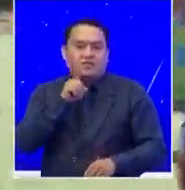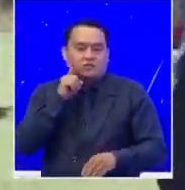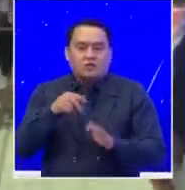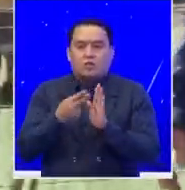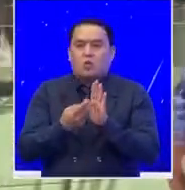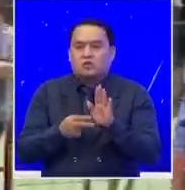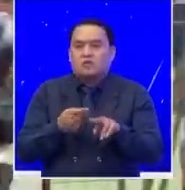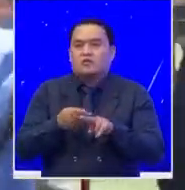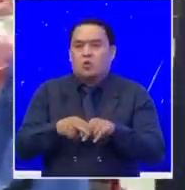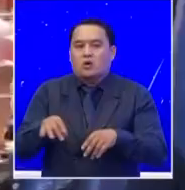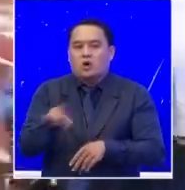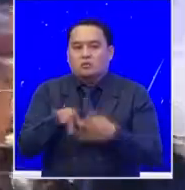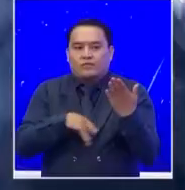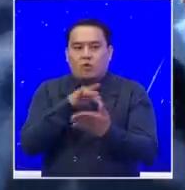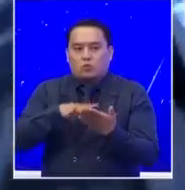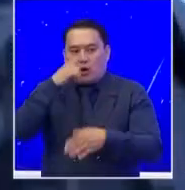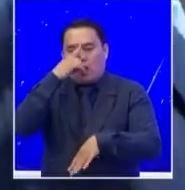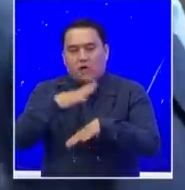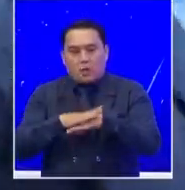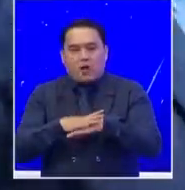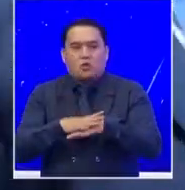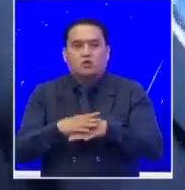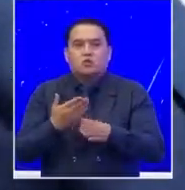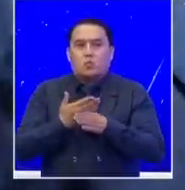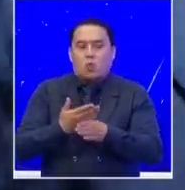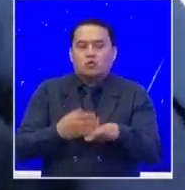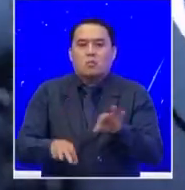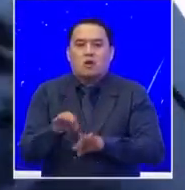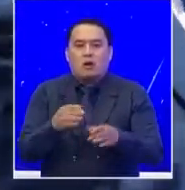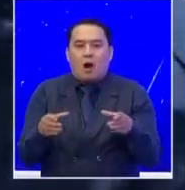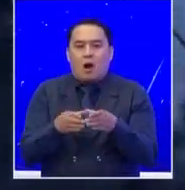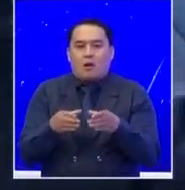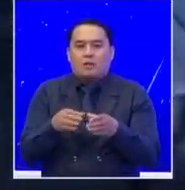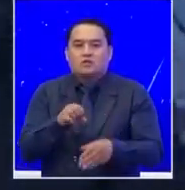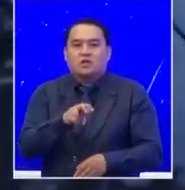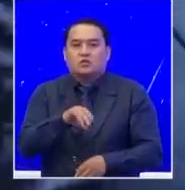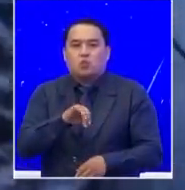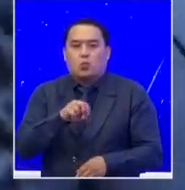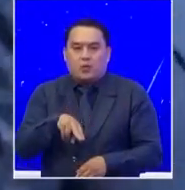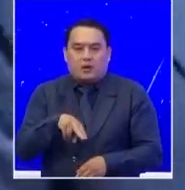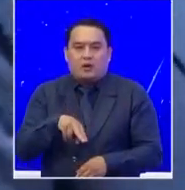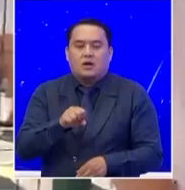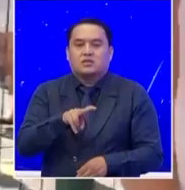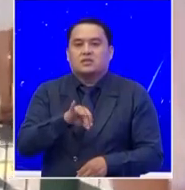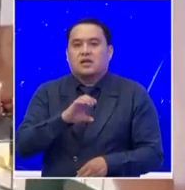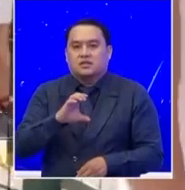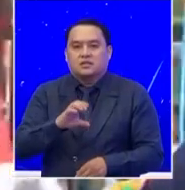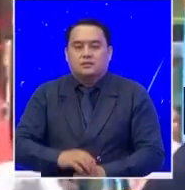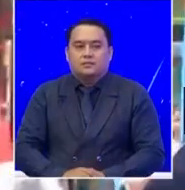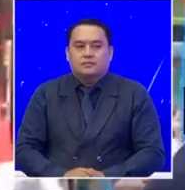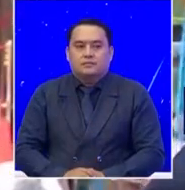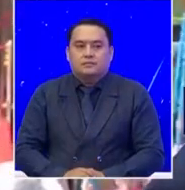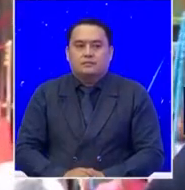реализован благодаря районному и городскому акиматам. В числе спонсоров проекта – компания «Тасгроуп» и общественный фонд «Асылтас».